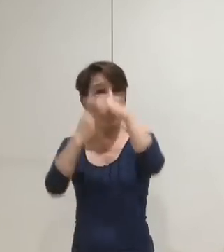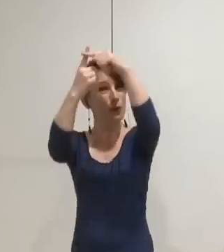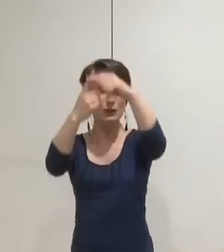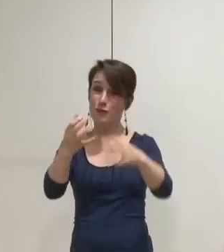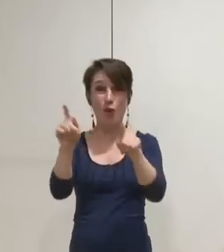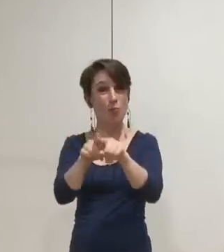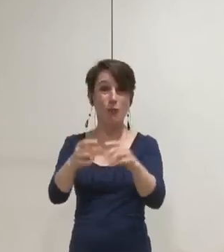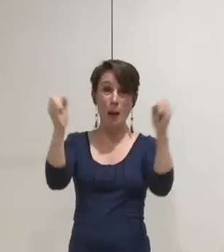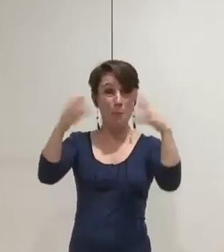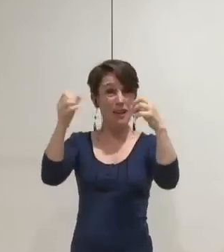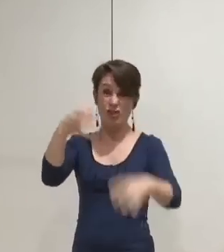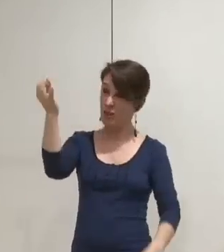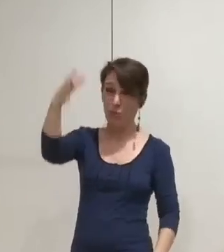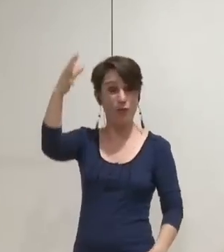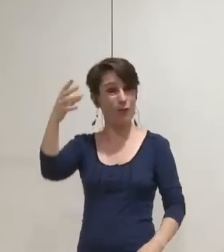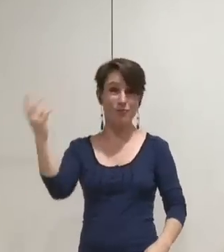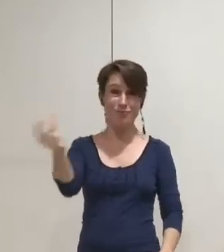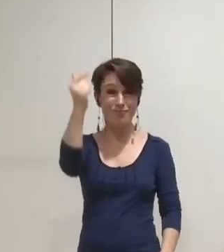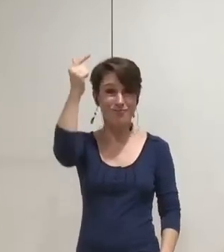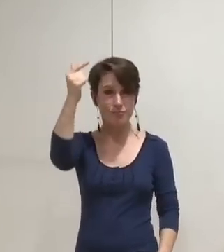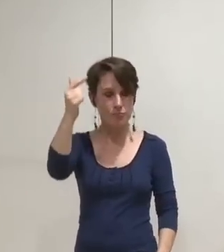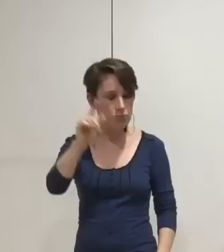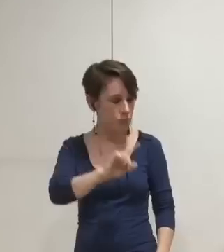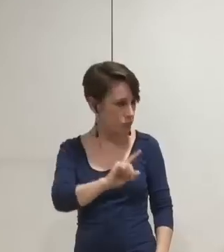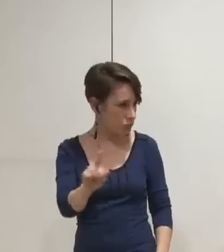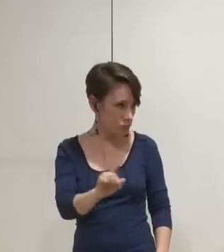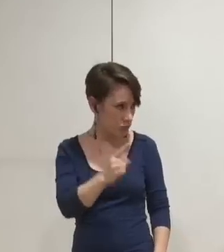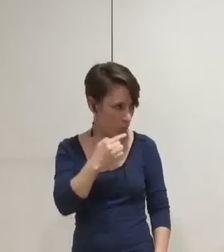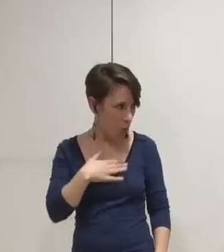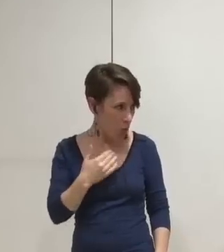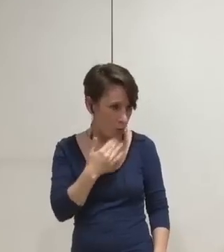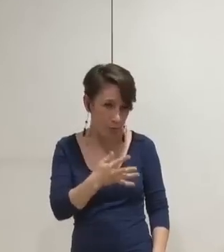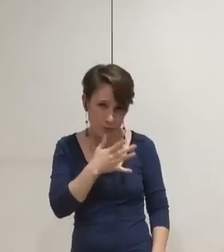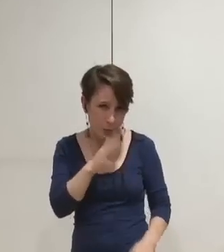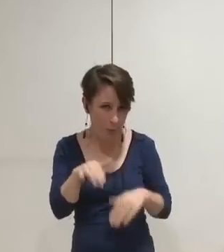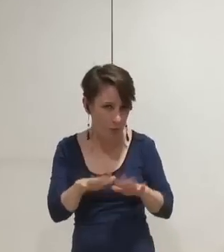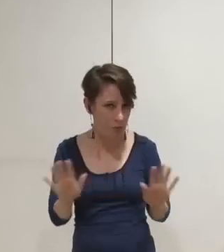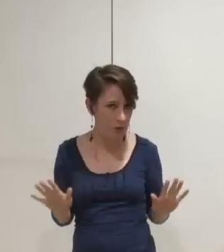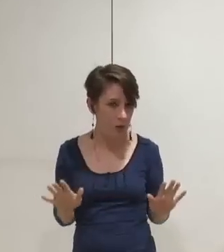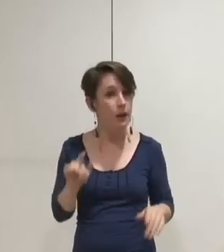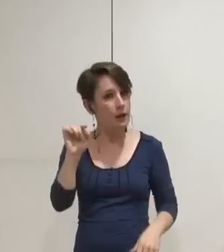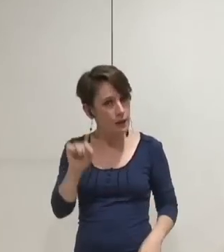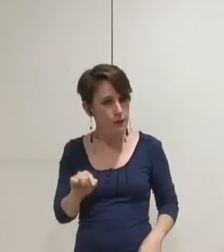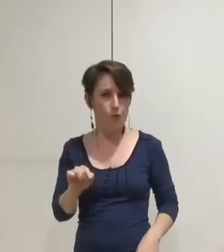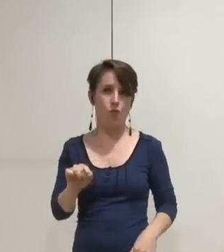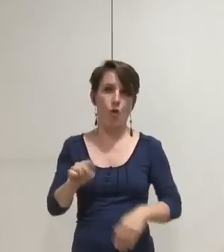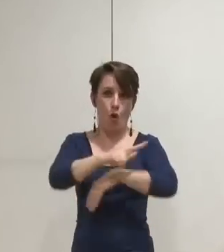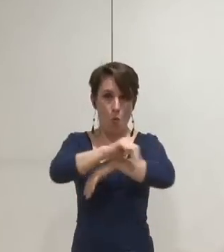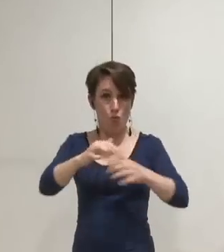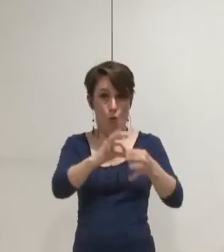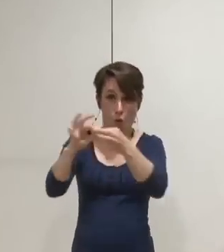doigt enfin je ne crois pas que ça soit comme cela moi je pense qu'il faut un bureau commun des congrès qu'il faut